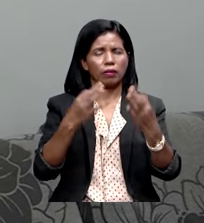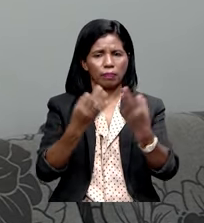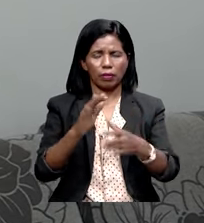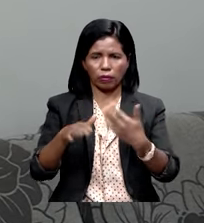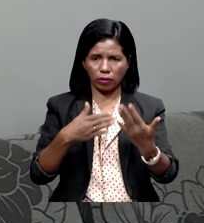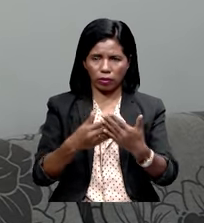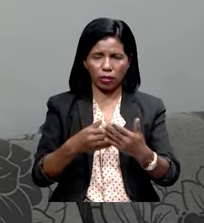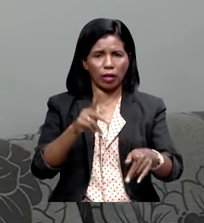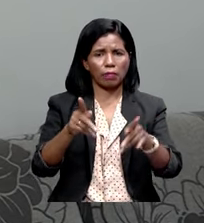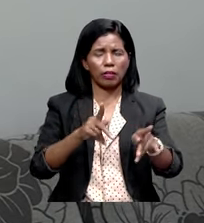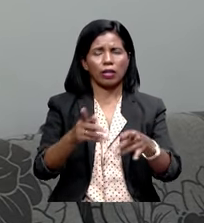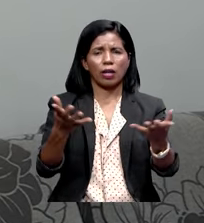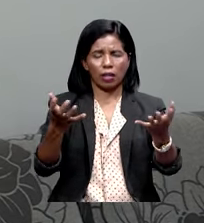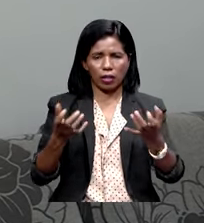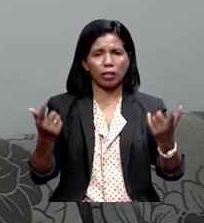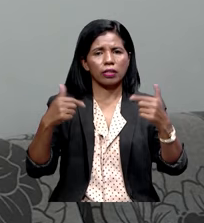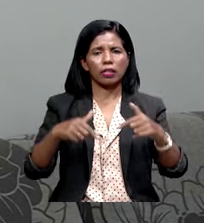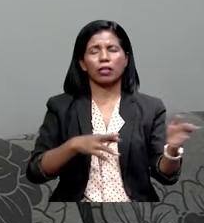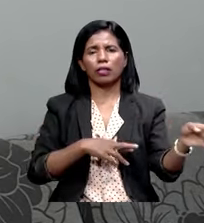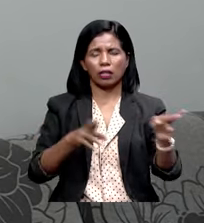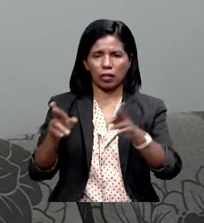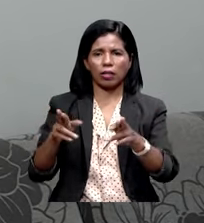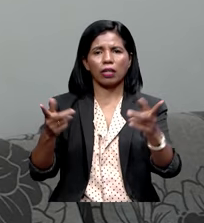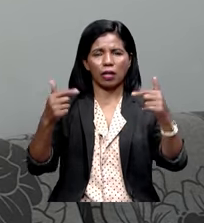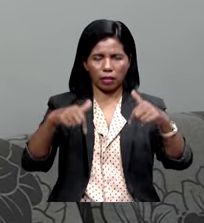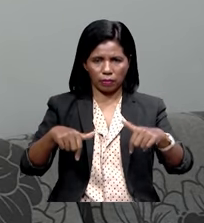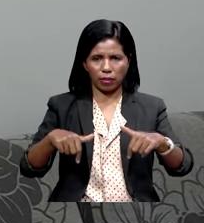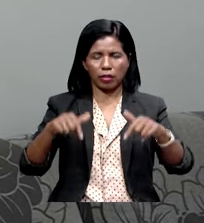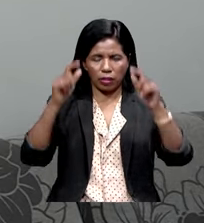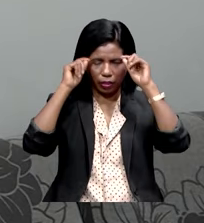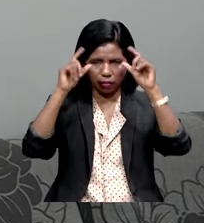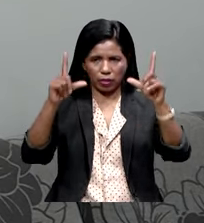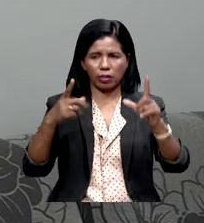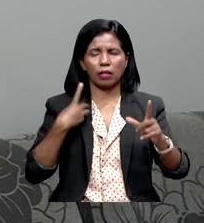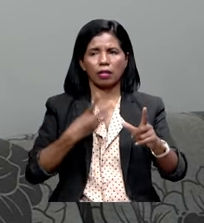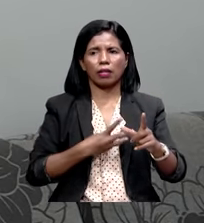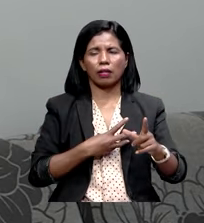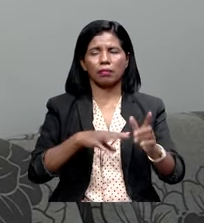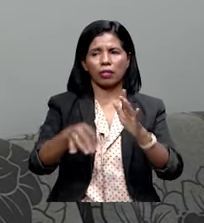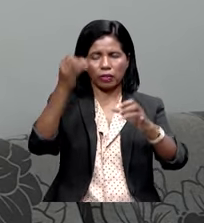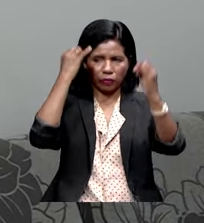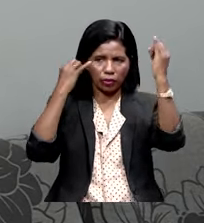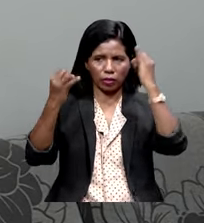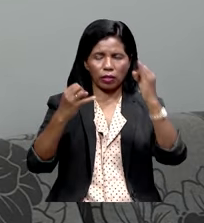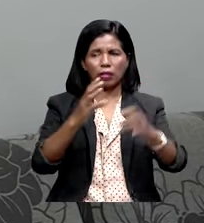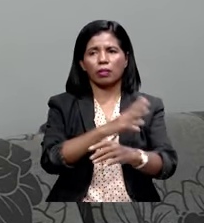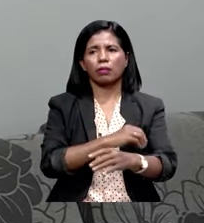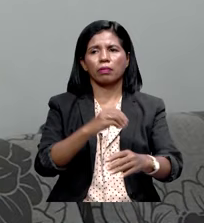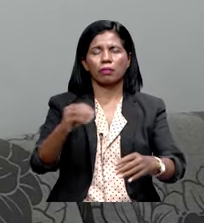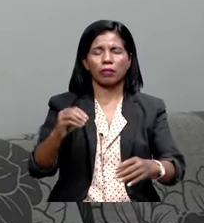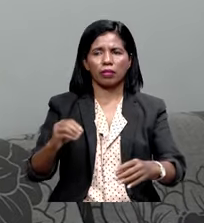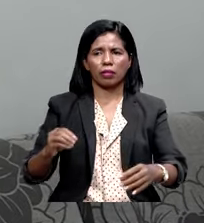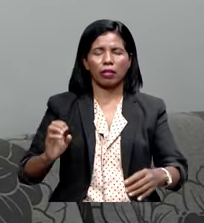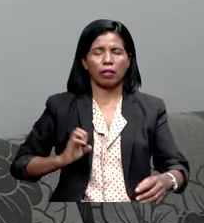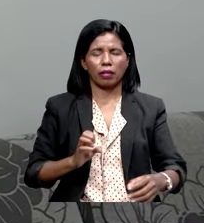lalu orang-orang orang yang mereka siap untuk datang ke sini kami juga dapat informasi dari kedutaan besar